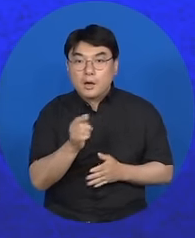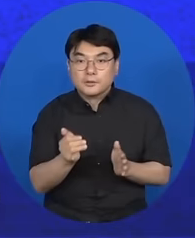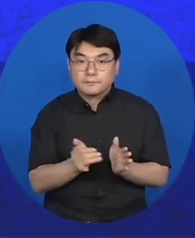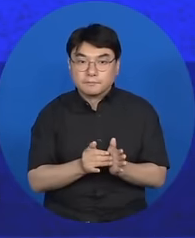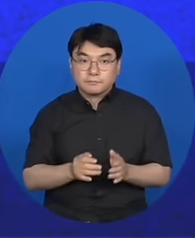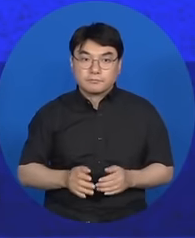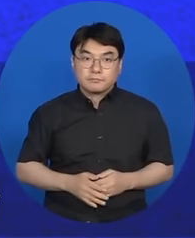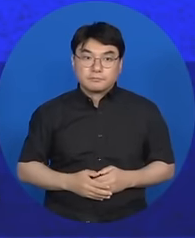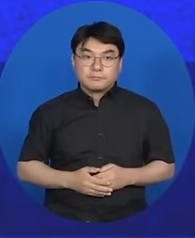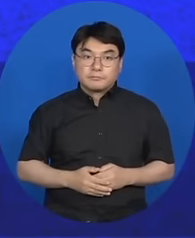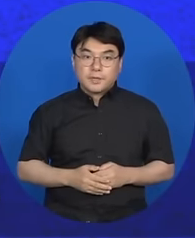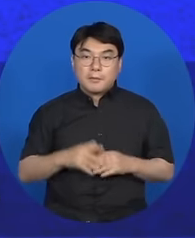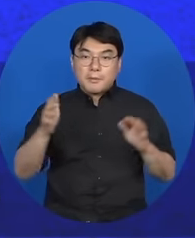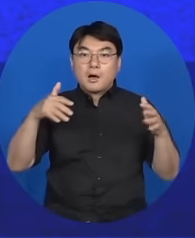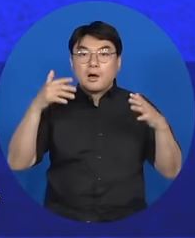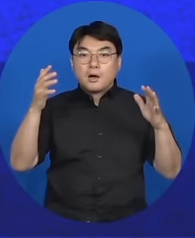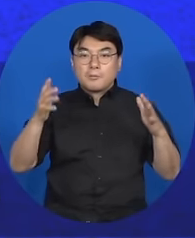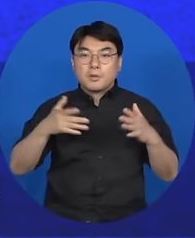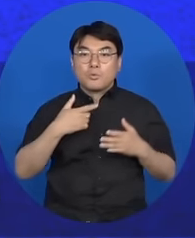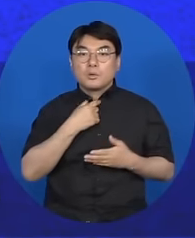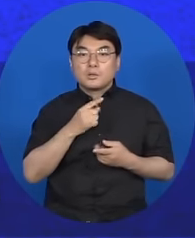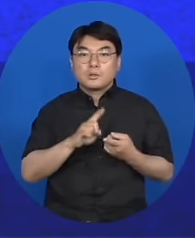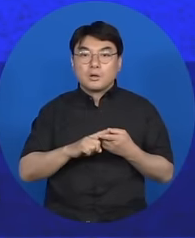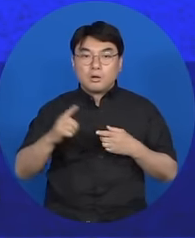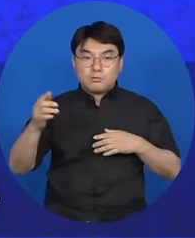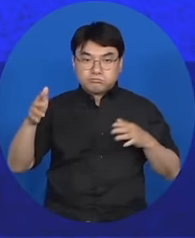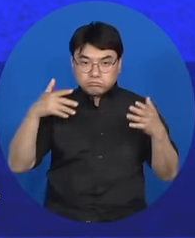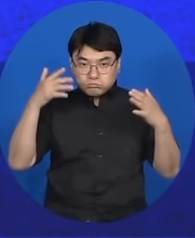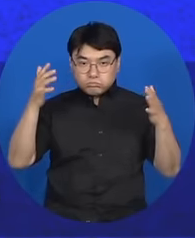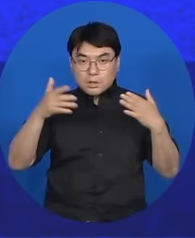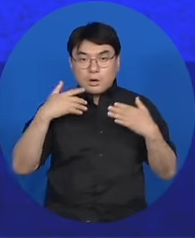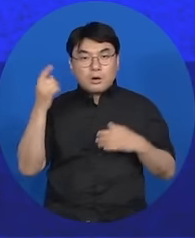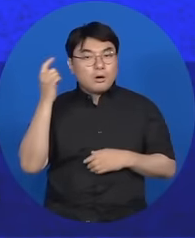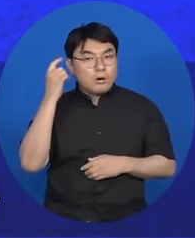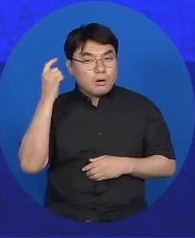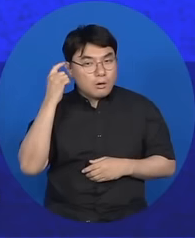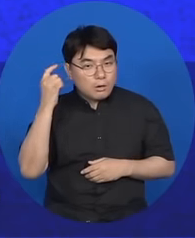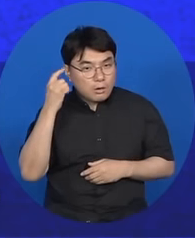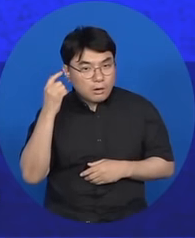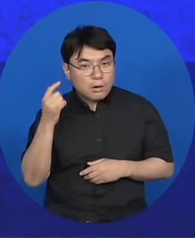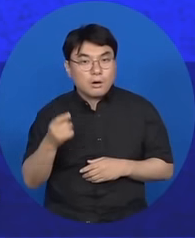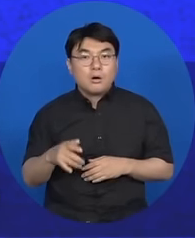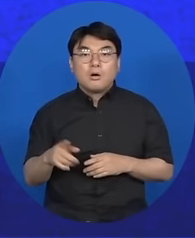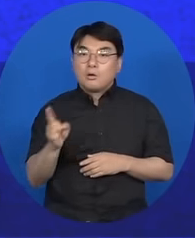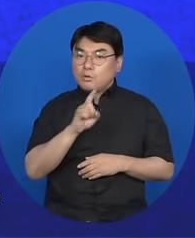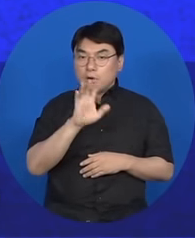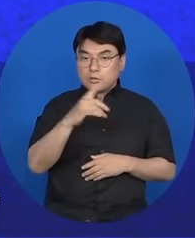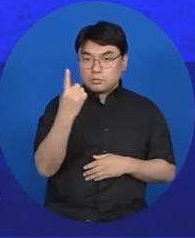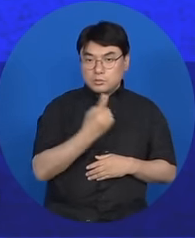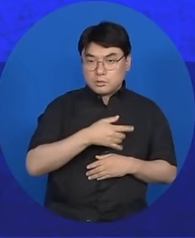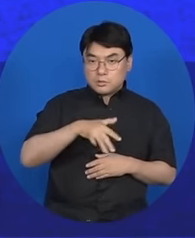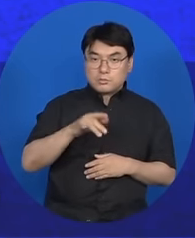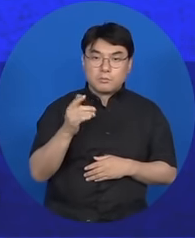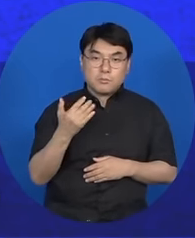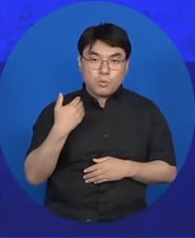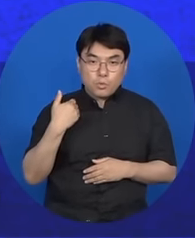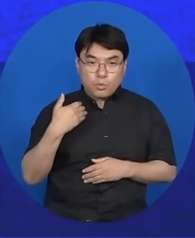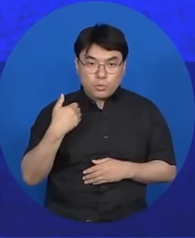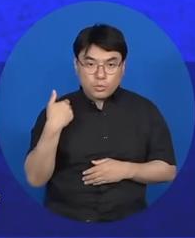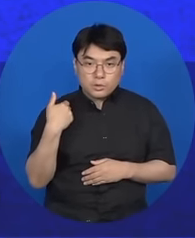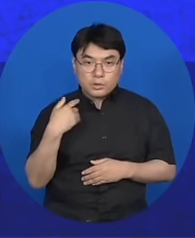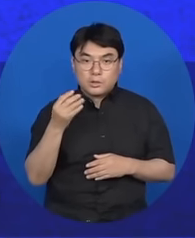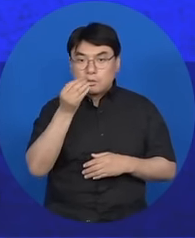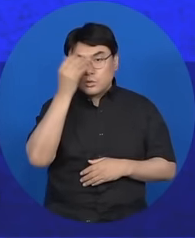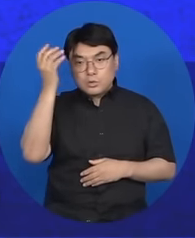3장 8절인데 바람이 임의를 불매 내가 그 소리는 들어도 어디서 와서 어디로 가는지 알지 못하나니 성령으로